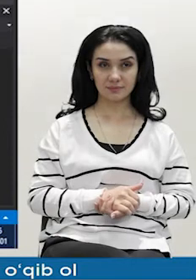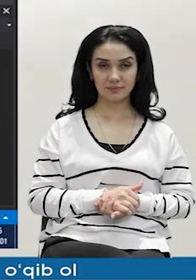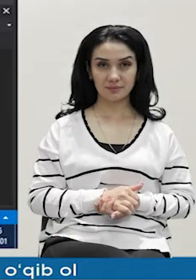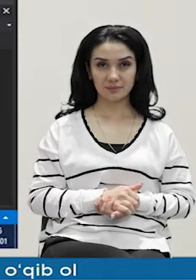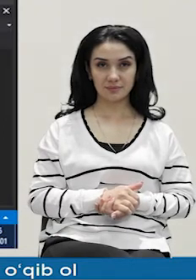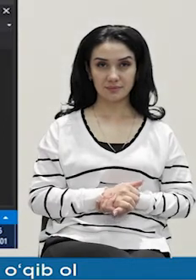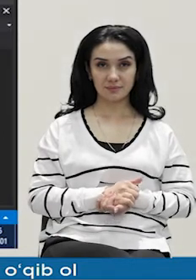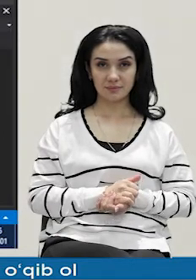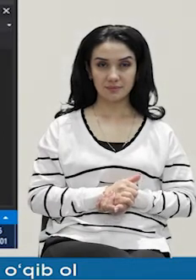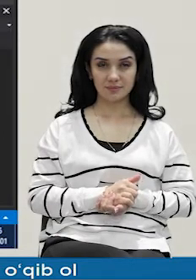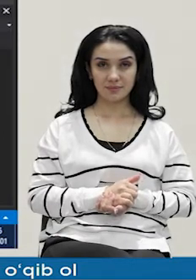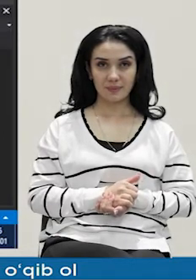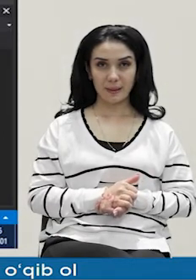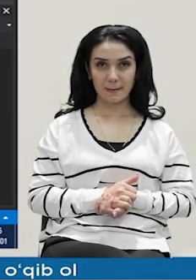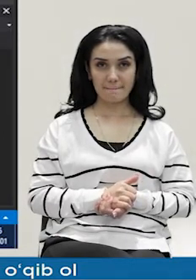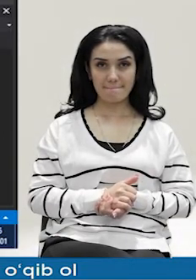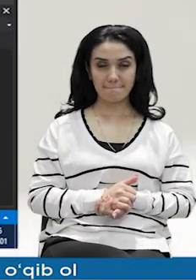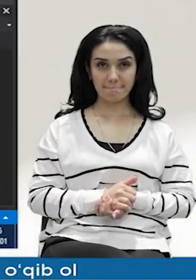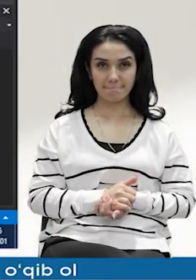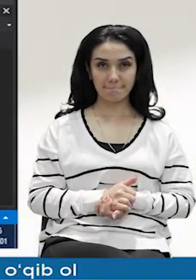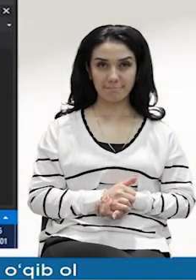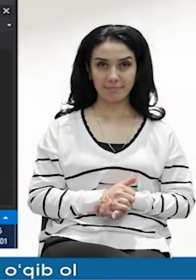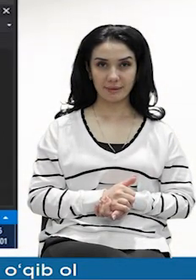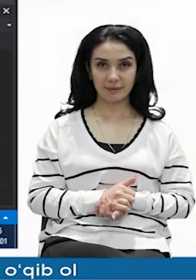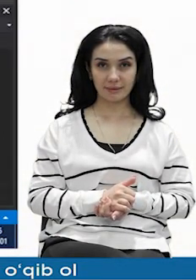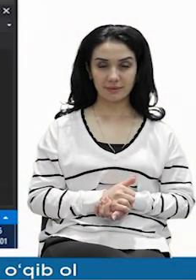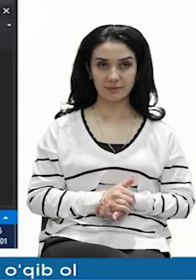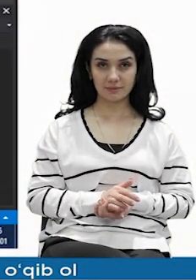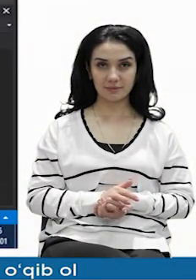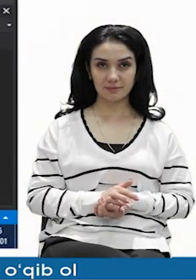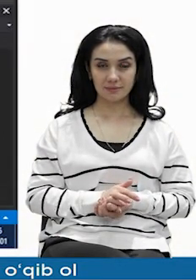int.parse parse hop